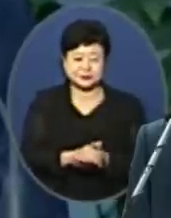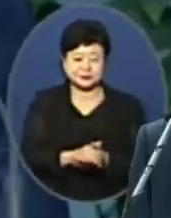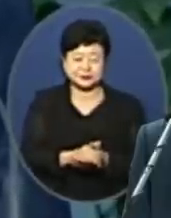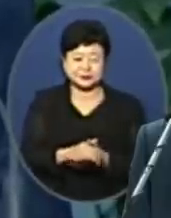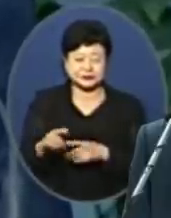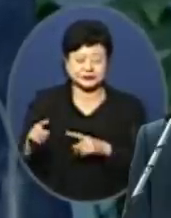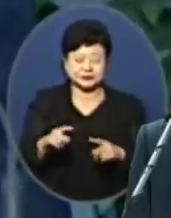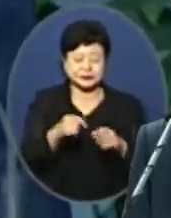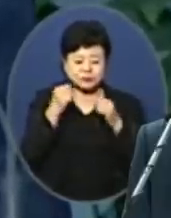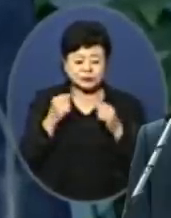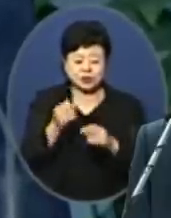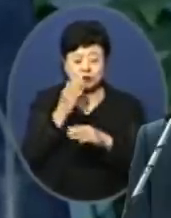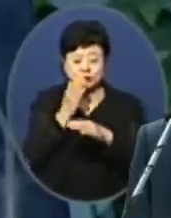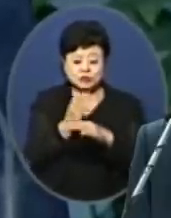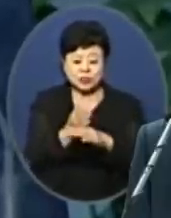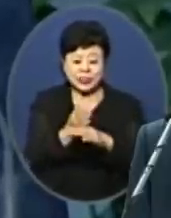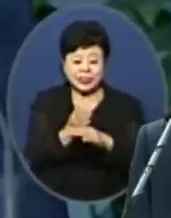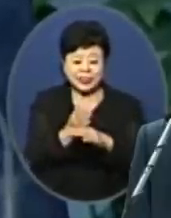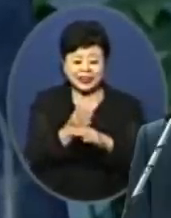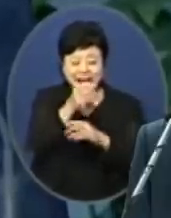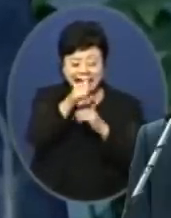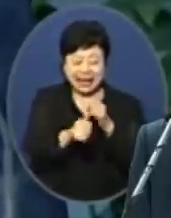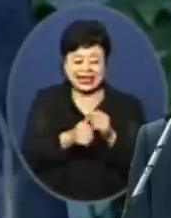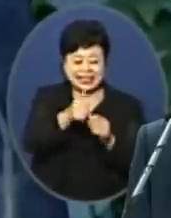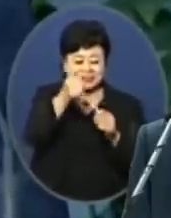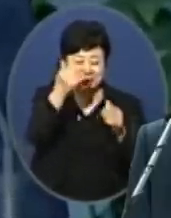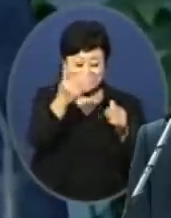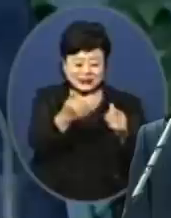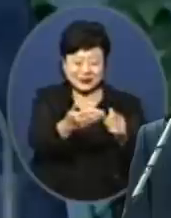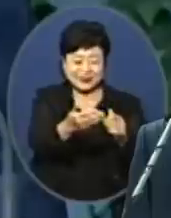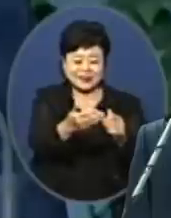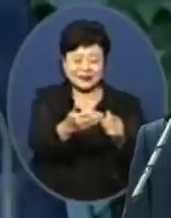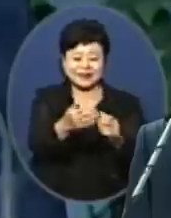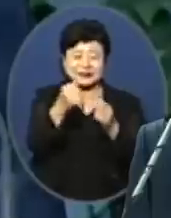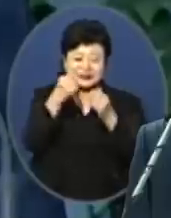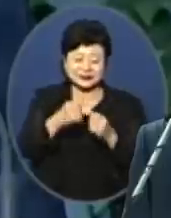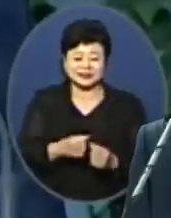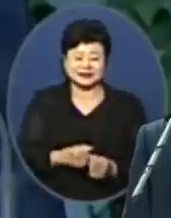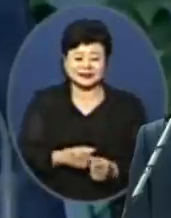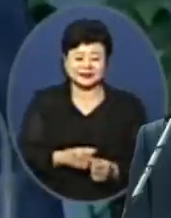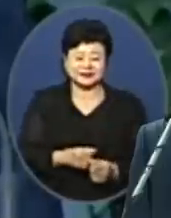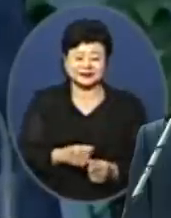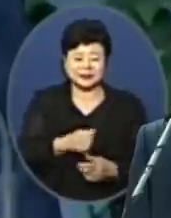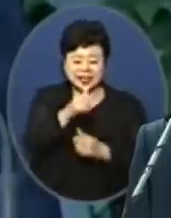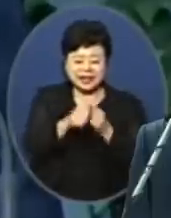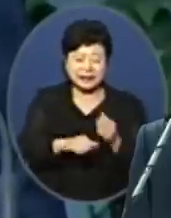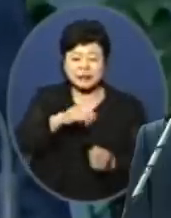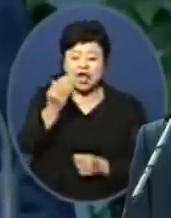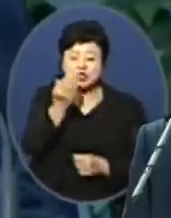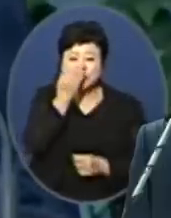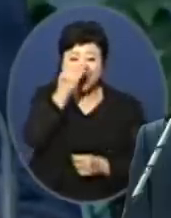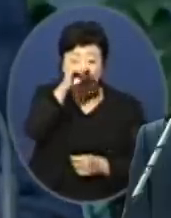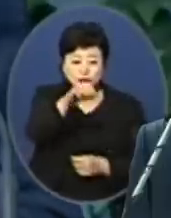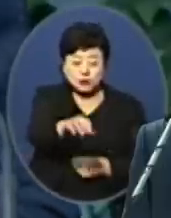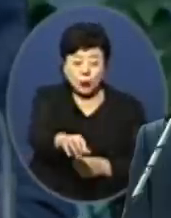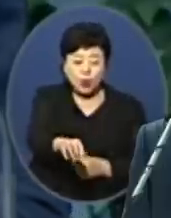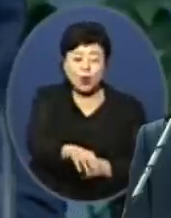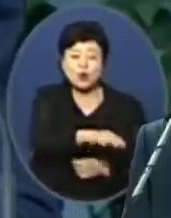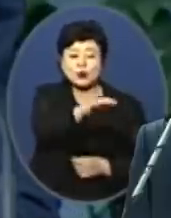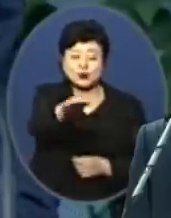주거하는 그 한가운데 하나님의 성소가 있는 것입니다. 하나님의 성소는